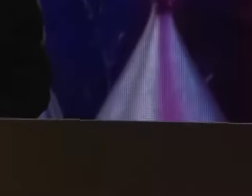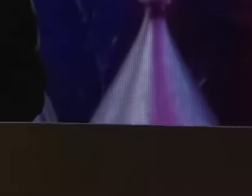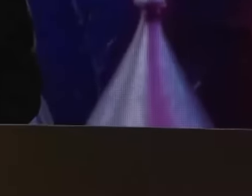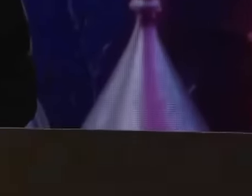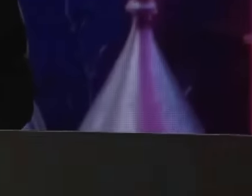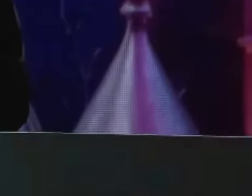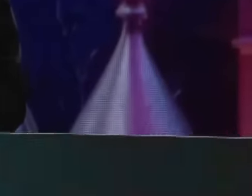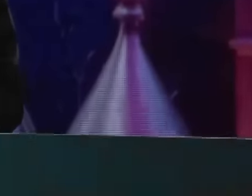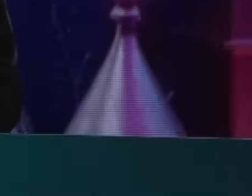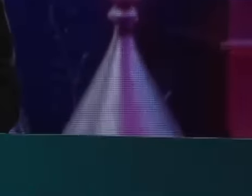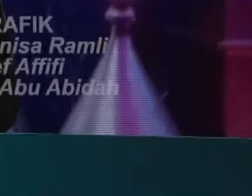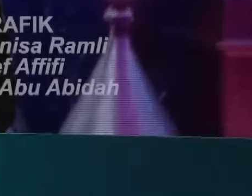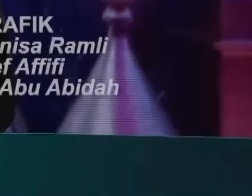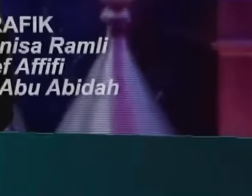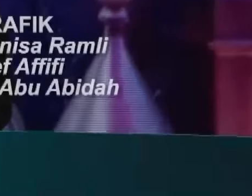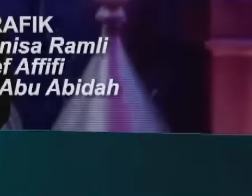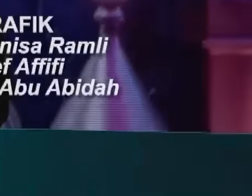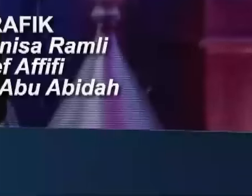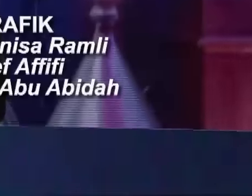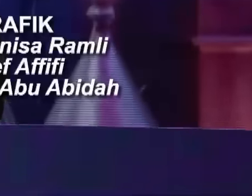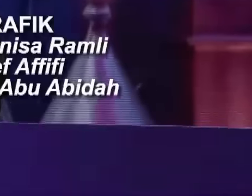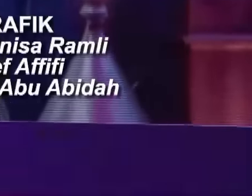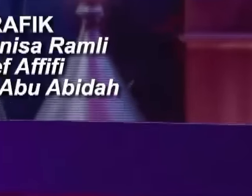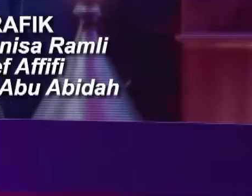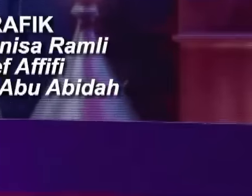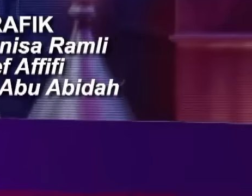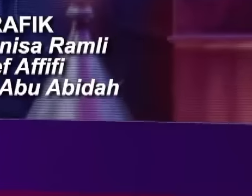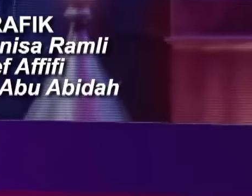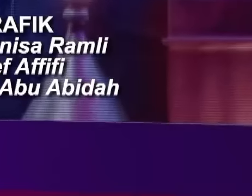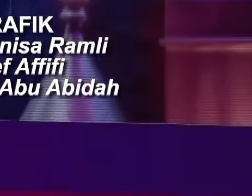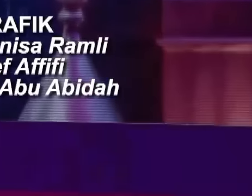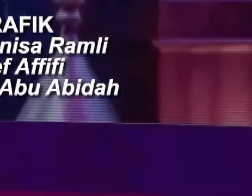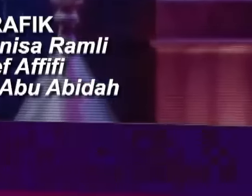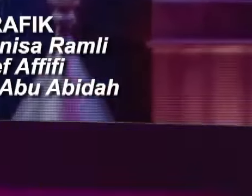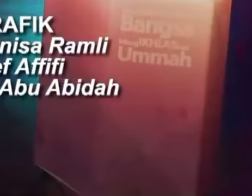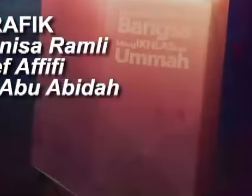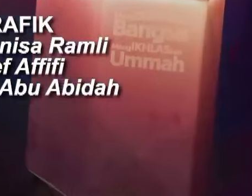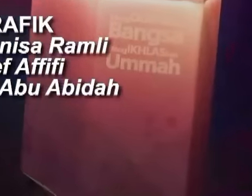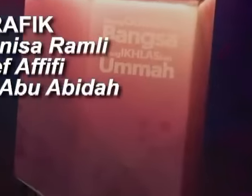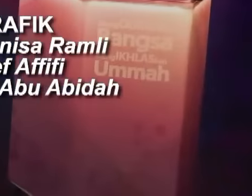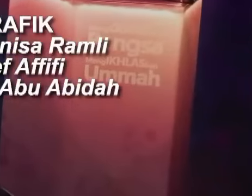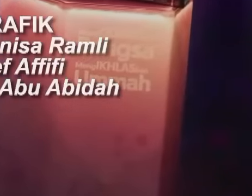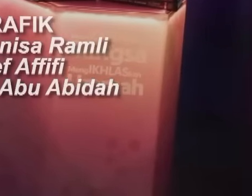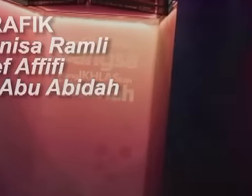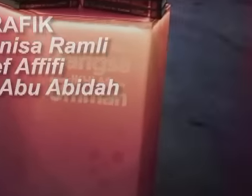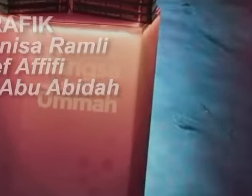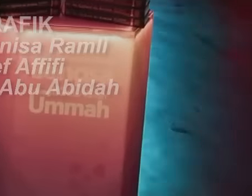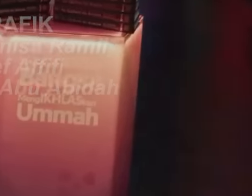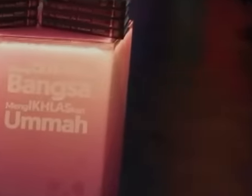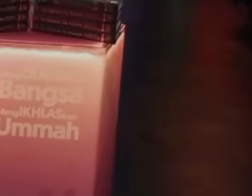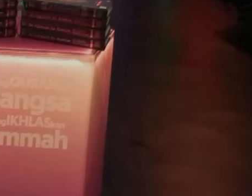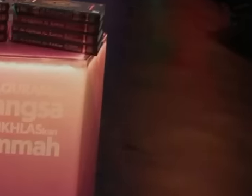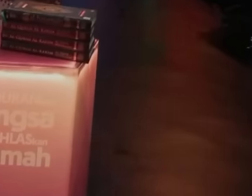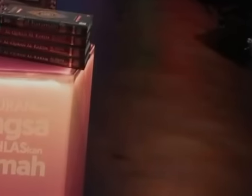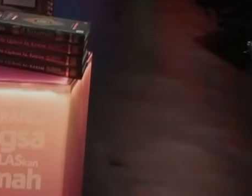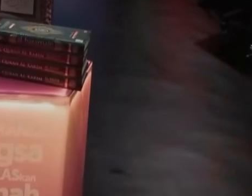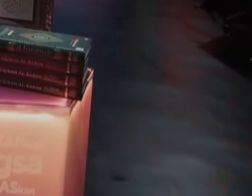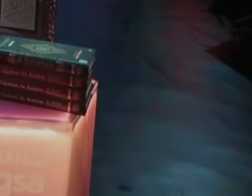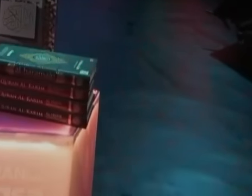اللهم ذكرنا منه ما نسينا